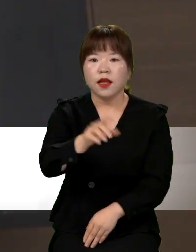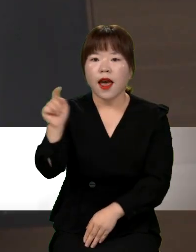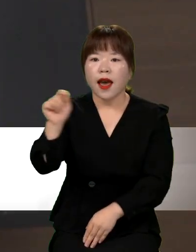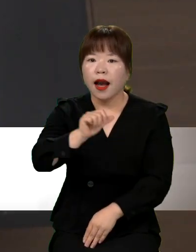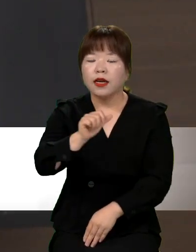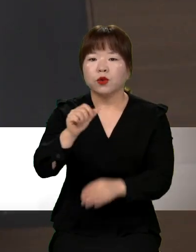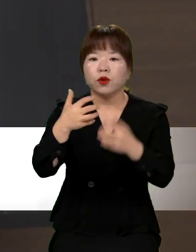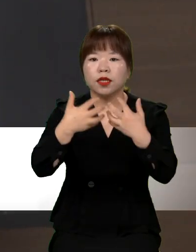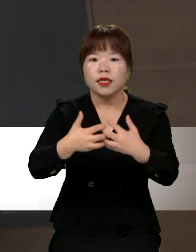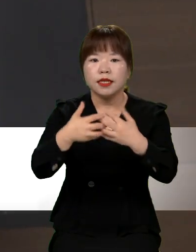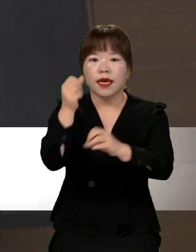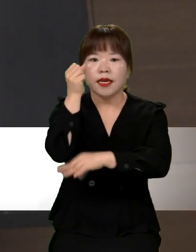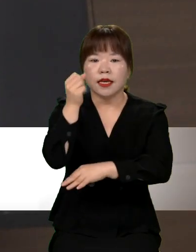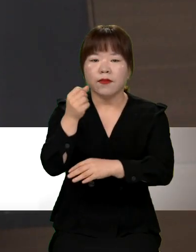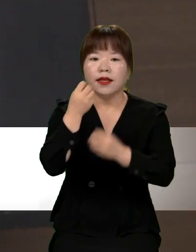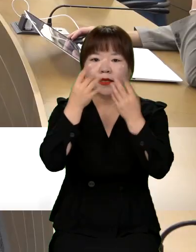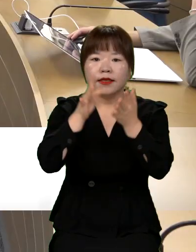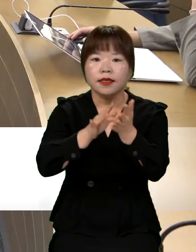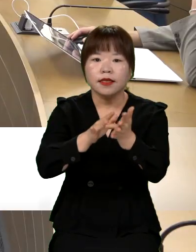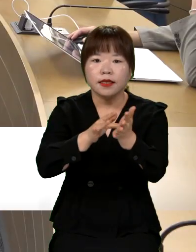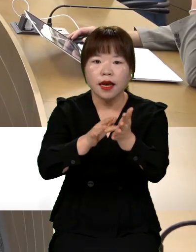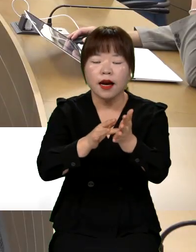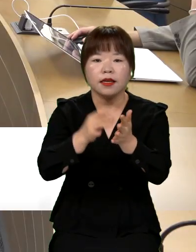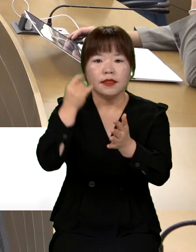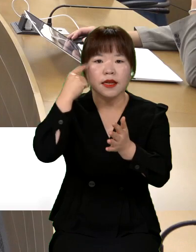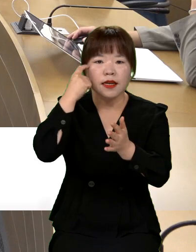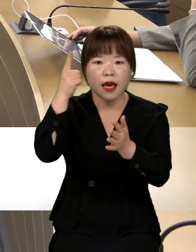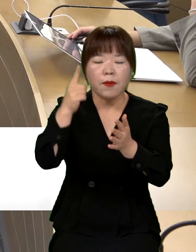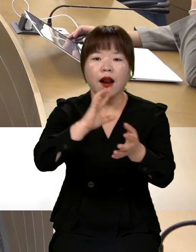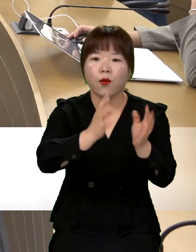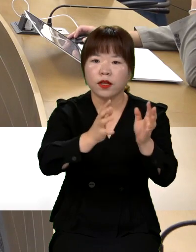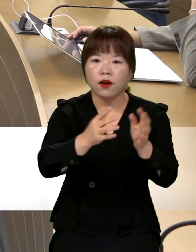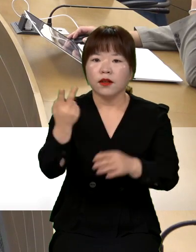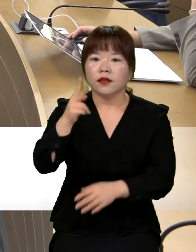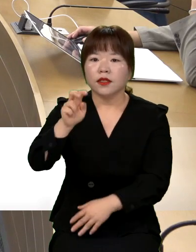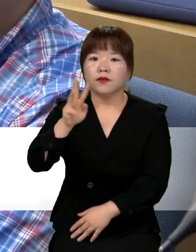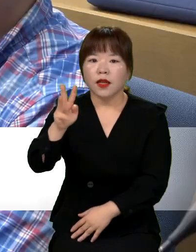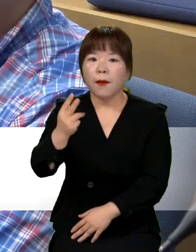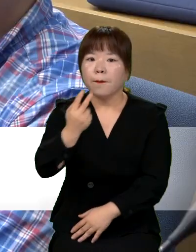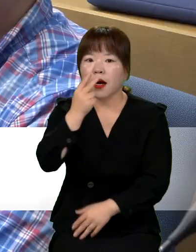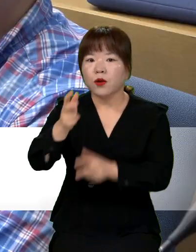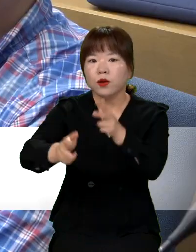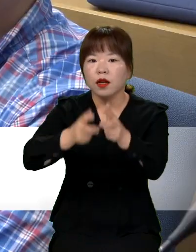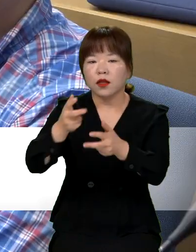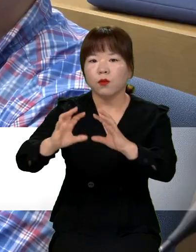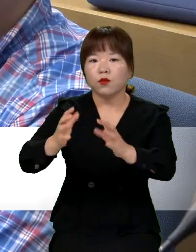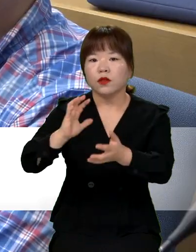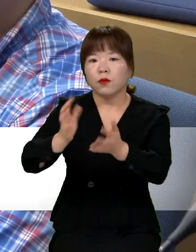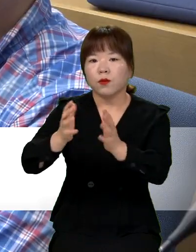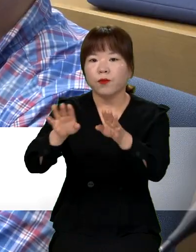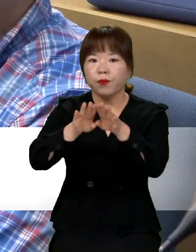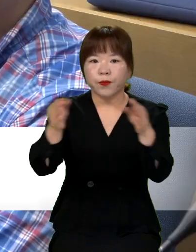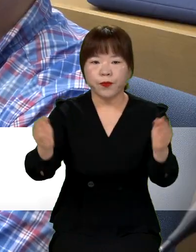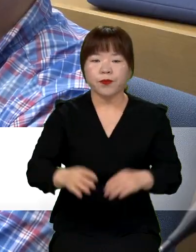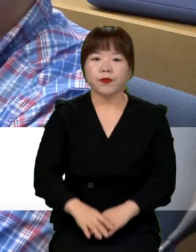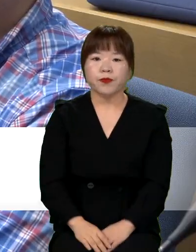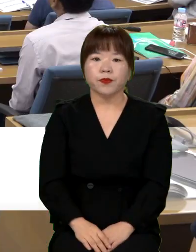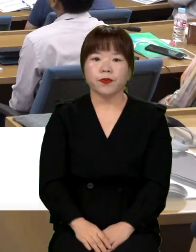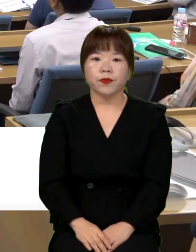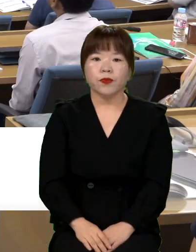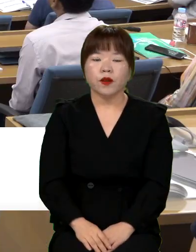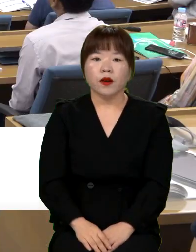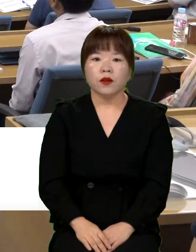가속기 기반 신약개발 국제심포지엄과 2023 그린바이오산업 국제 콘퍼런스가 열렸습니다